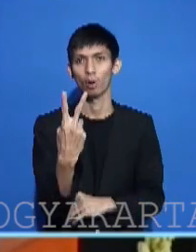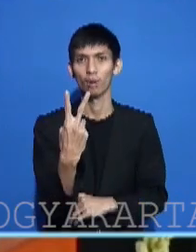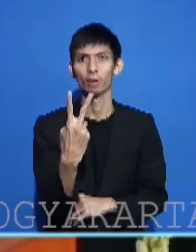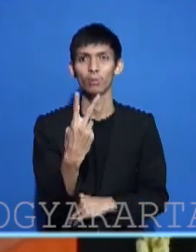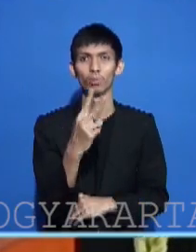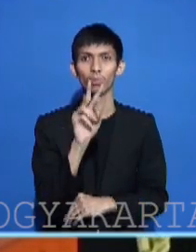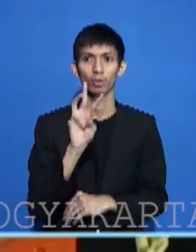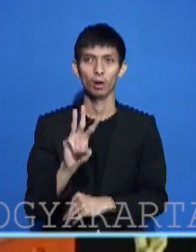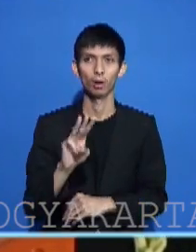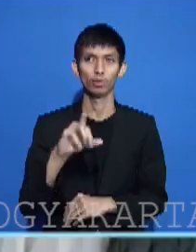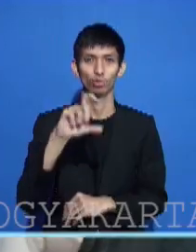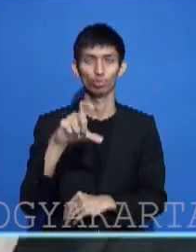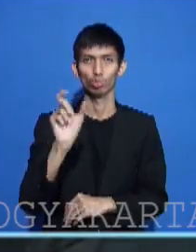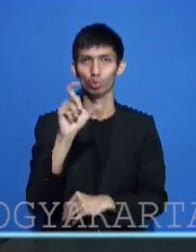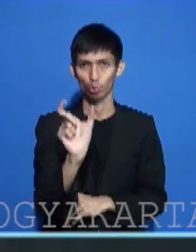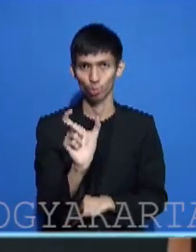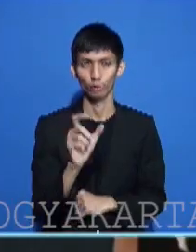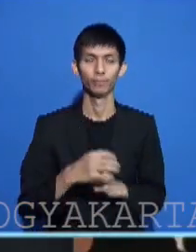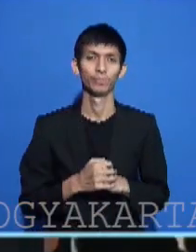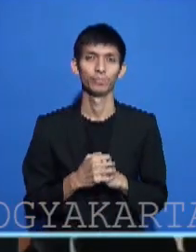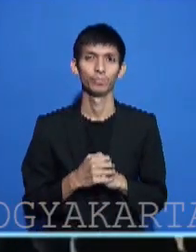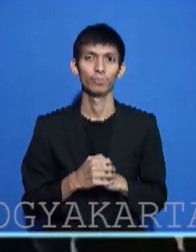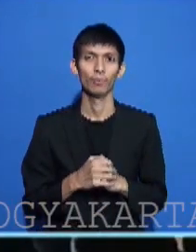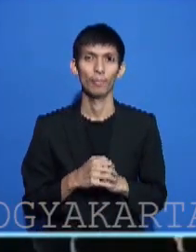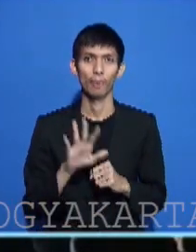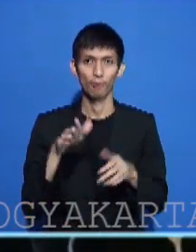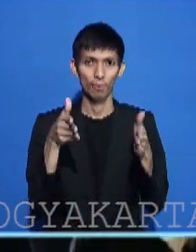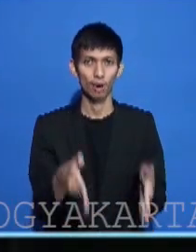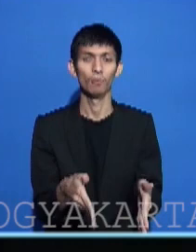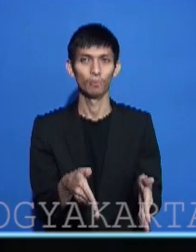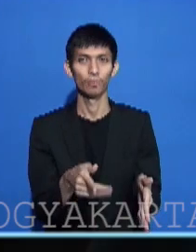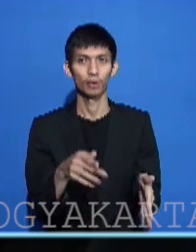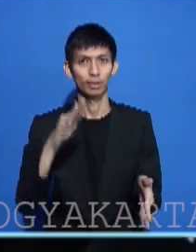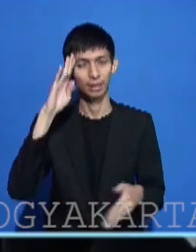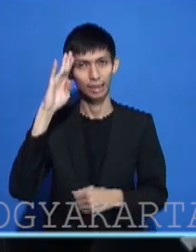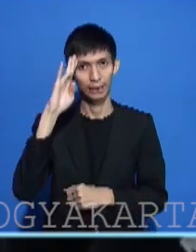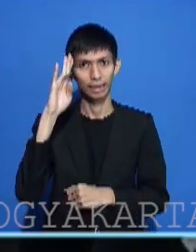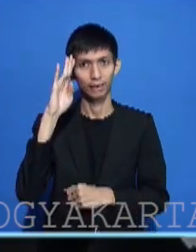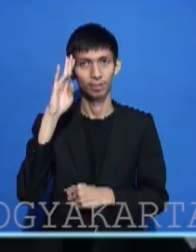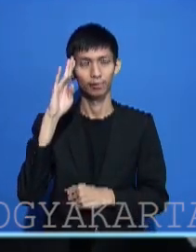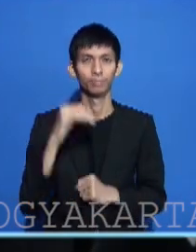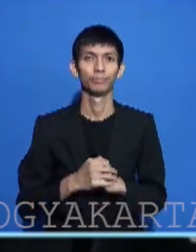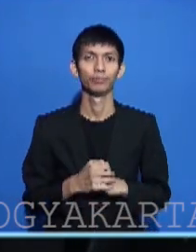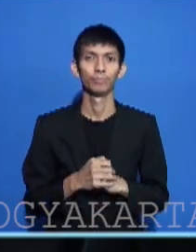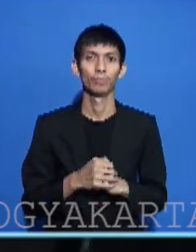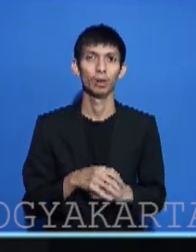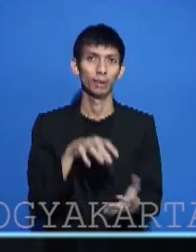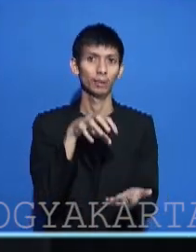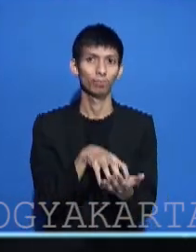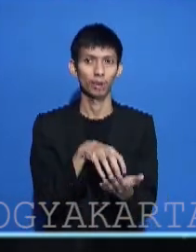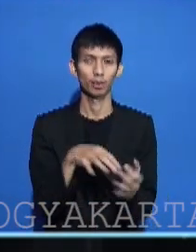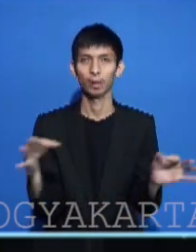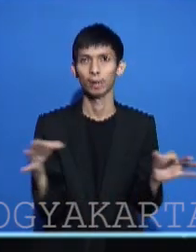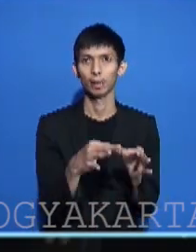cucu. Almarhum dimakamkan Senin 3 Juli 2023 bertempat di pemakaman setempat Dusun Ngrojo,